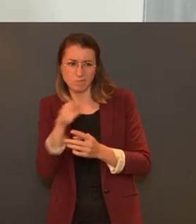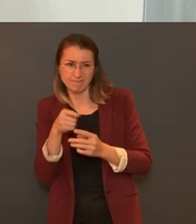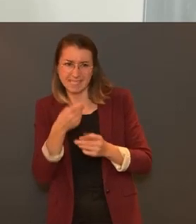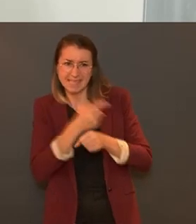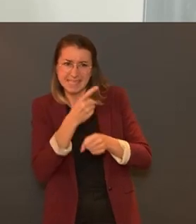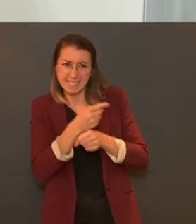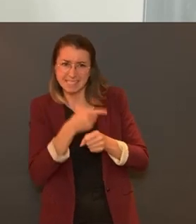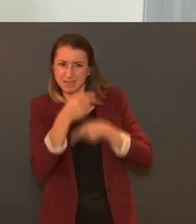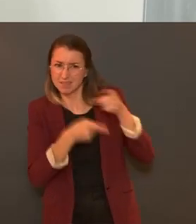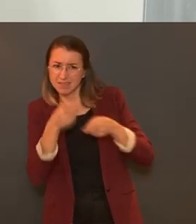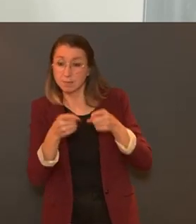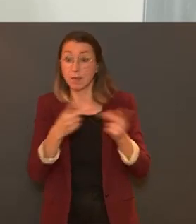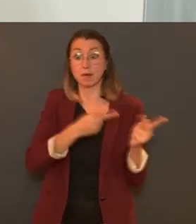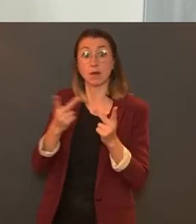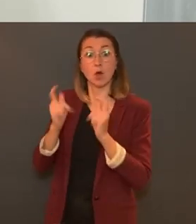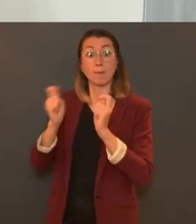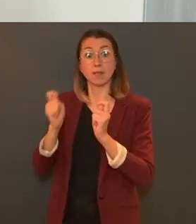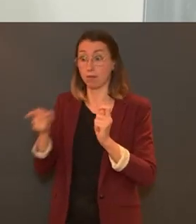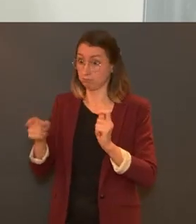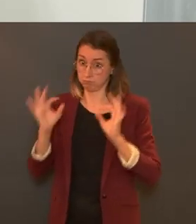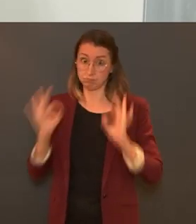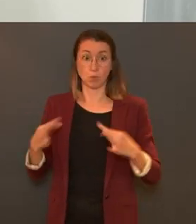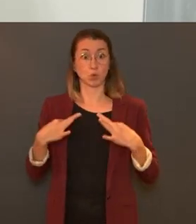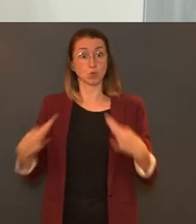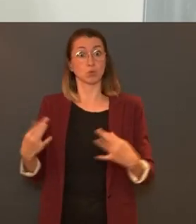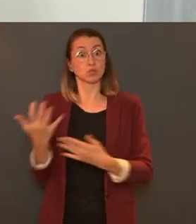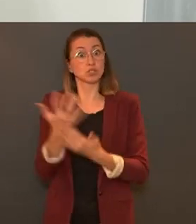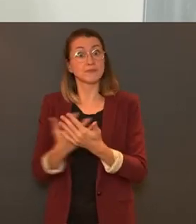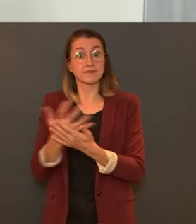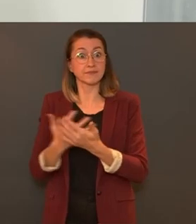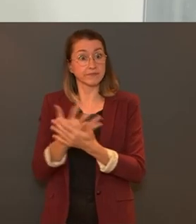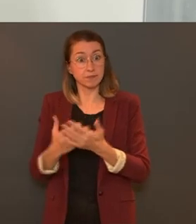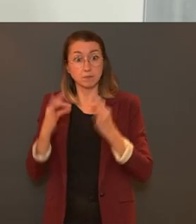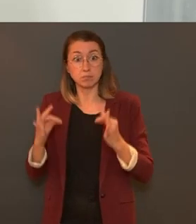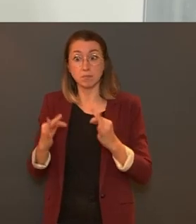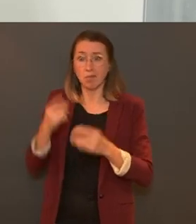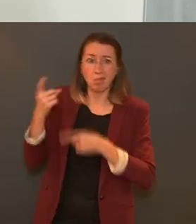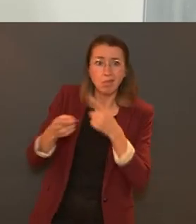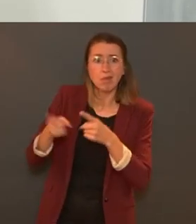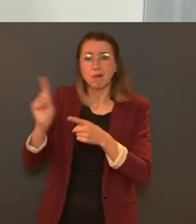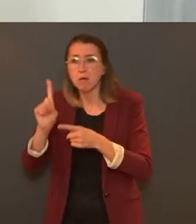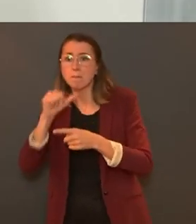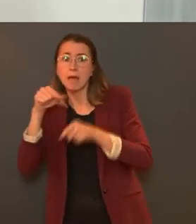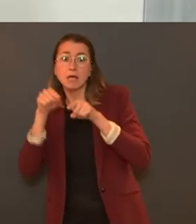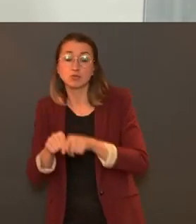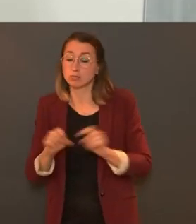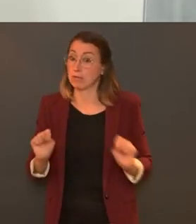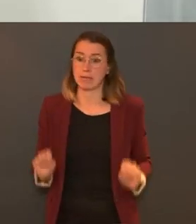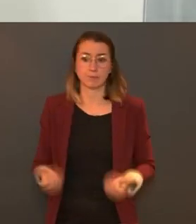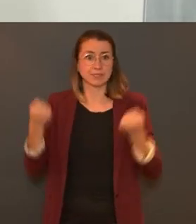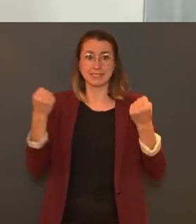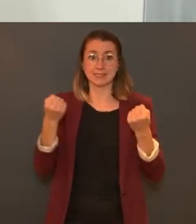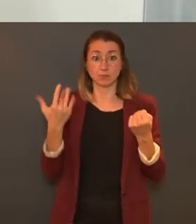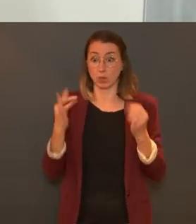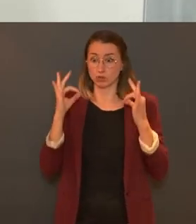pas d'interprétations différentes. Il est donc un indicateur incontesté qui permet de mesurer la gravité de la